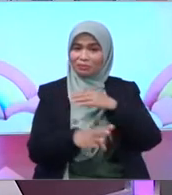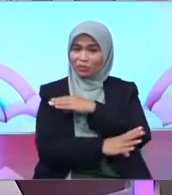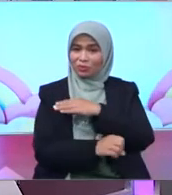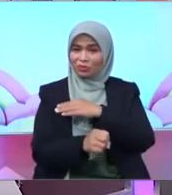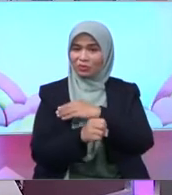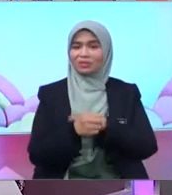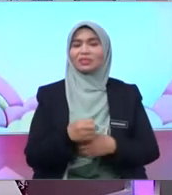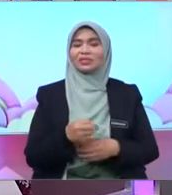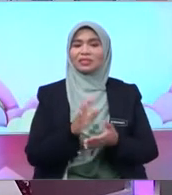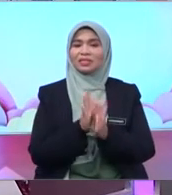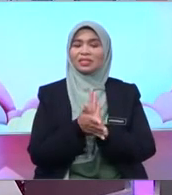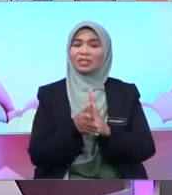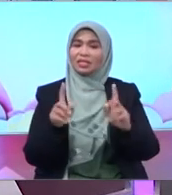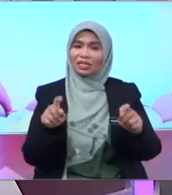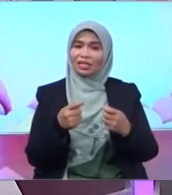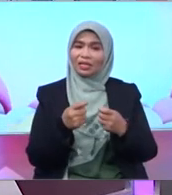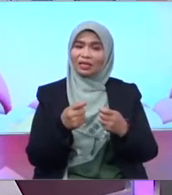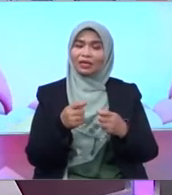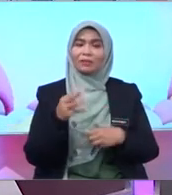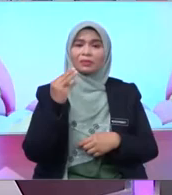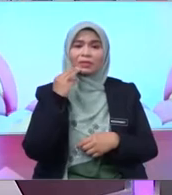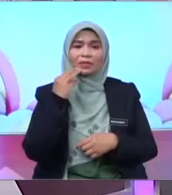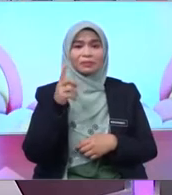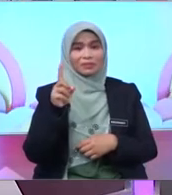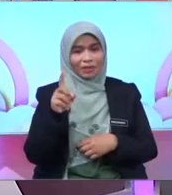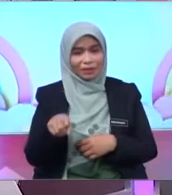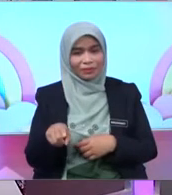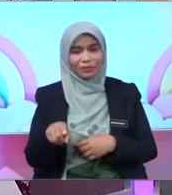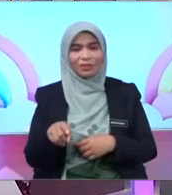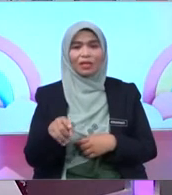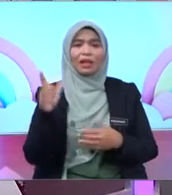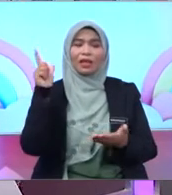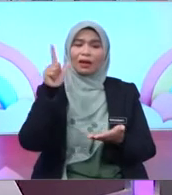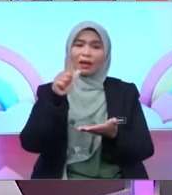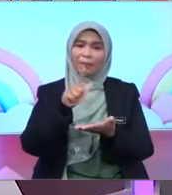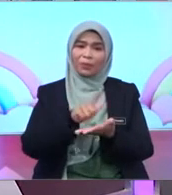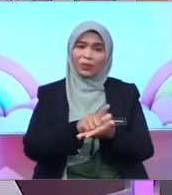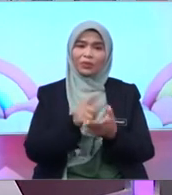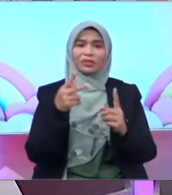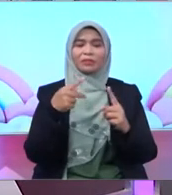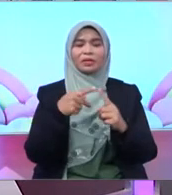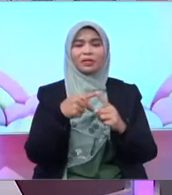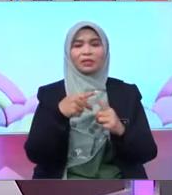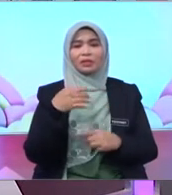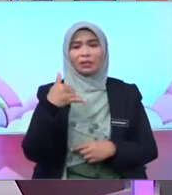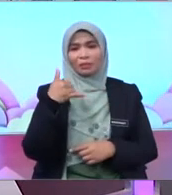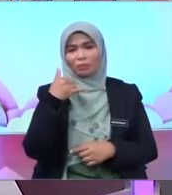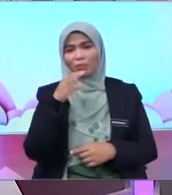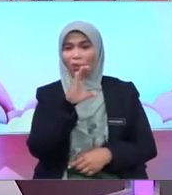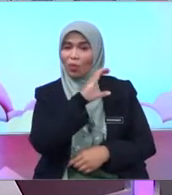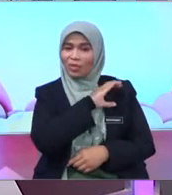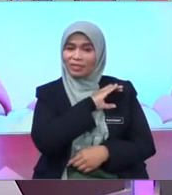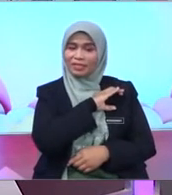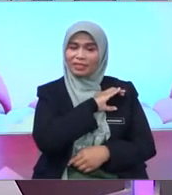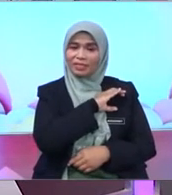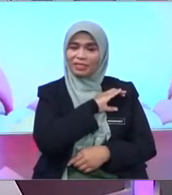oke apa tindakan yang Mira ambil Mira haruslah melaporkan kepada polisi miracol